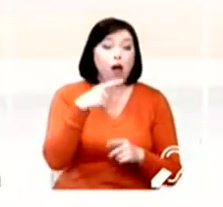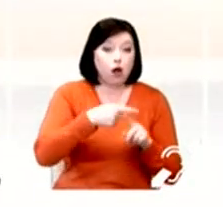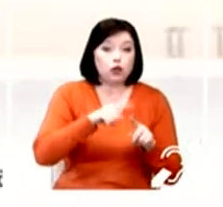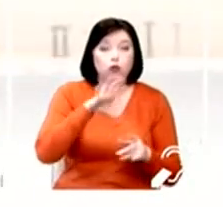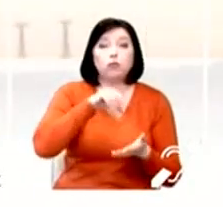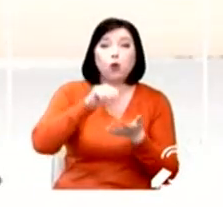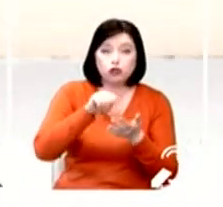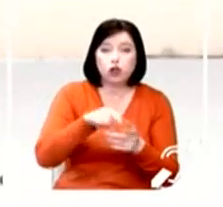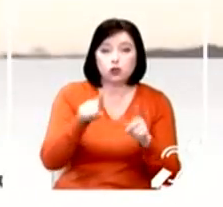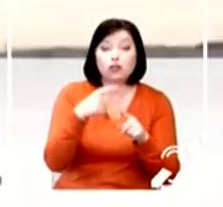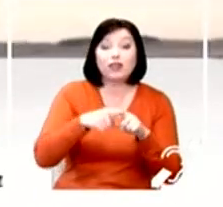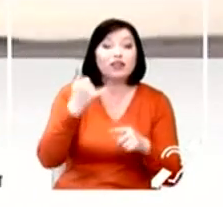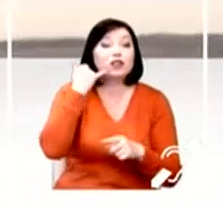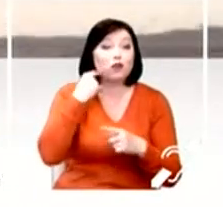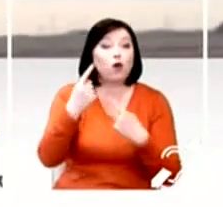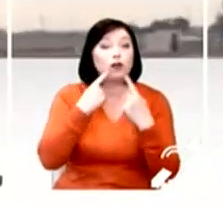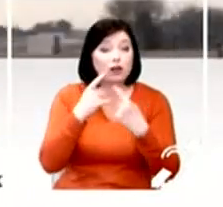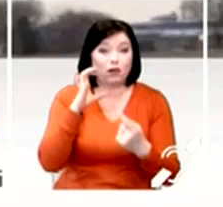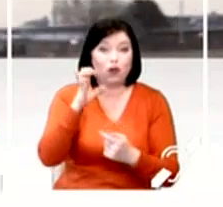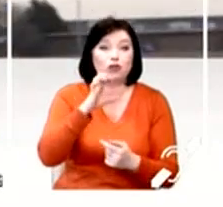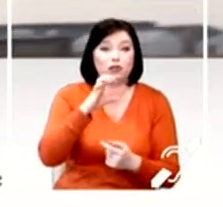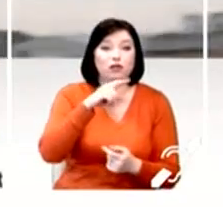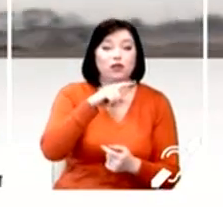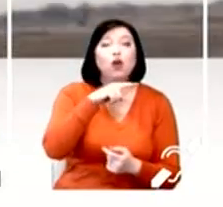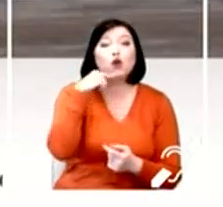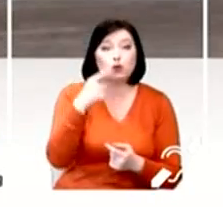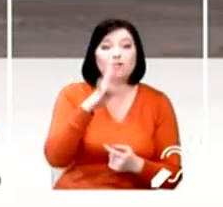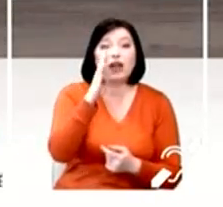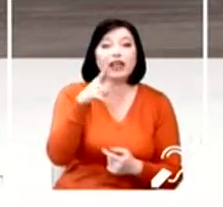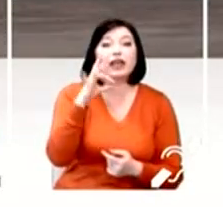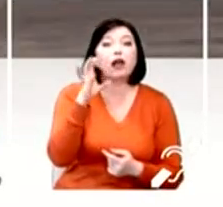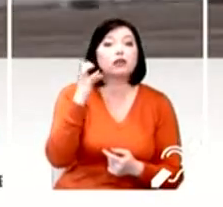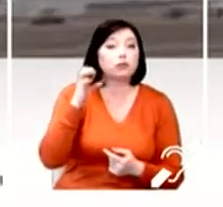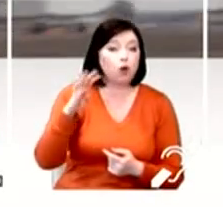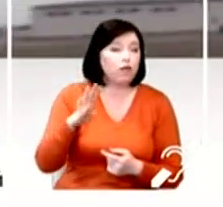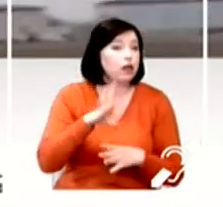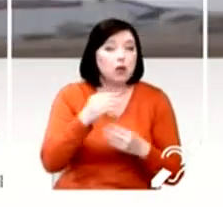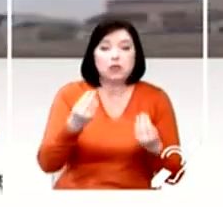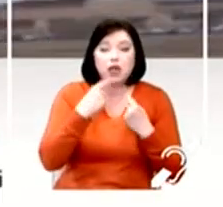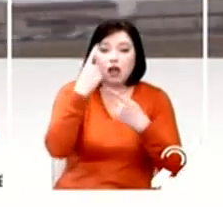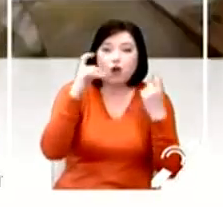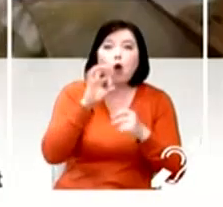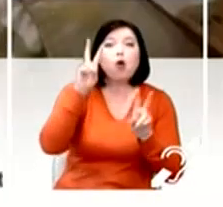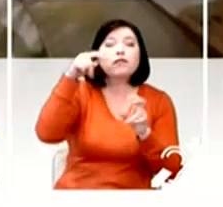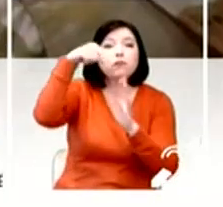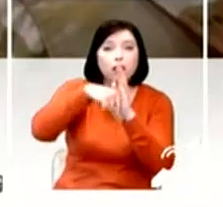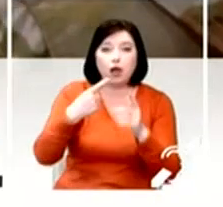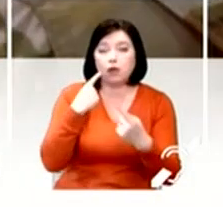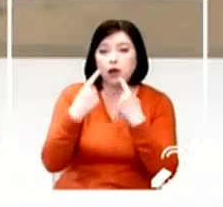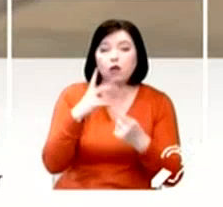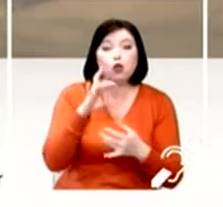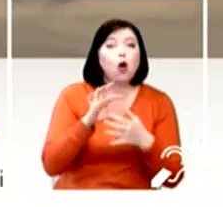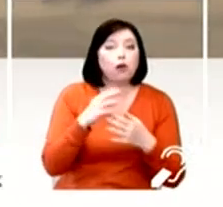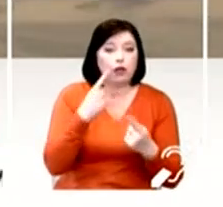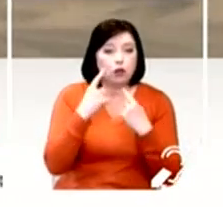a participat și el la discuția telefonică cu omologul rus Valery Gerasimov. Nu au fost furnizate informații despre subiectele abordate, dar